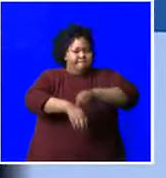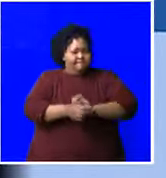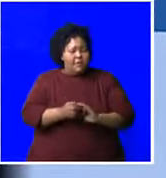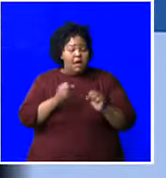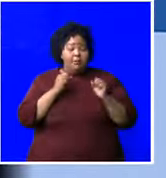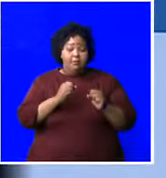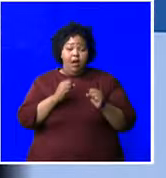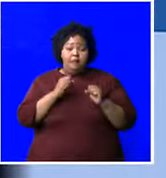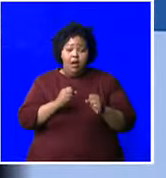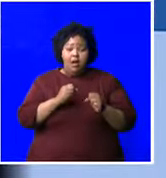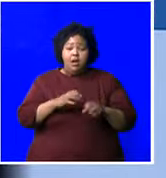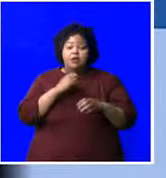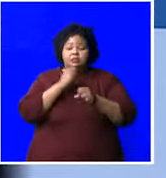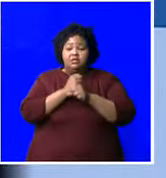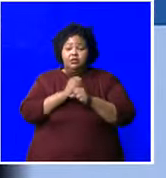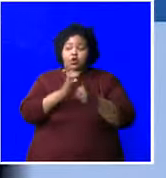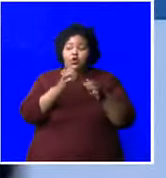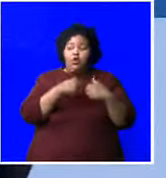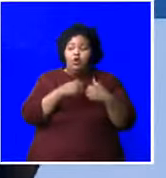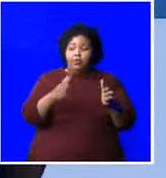bantu.